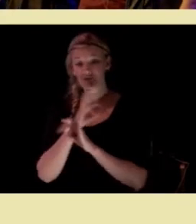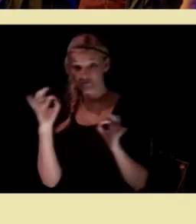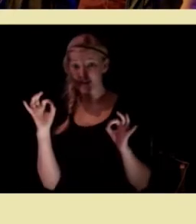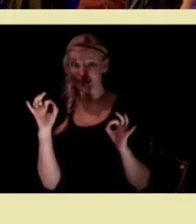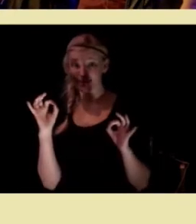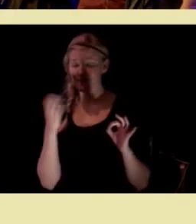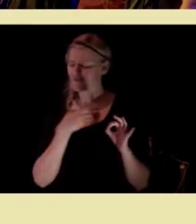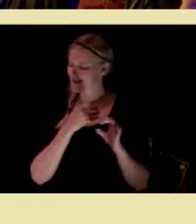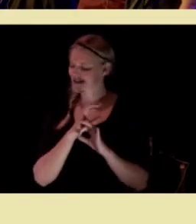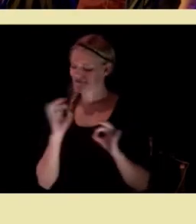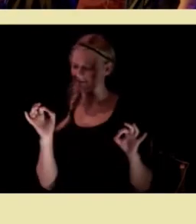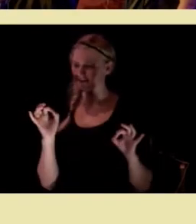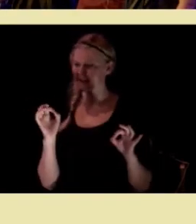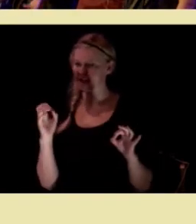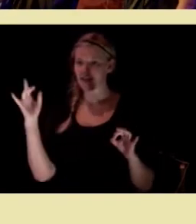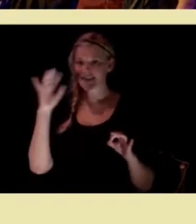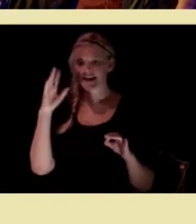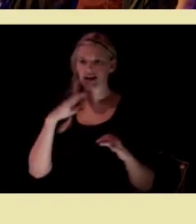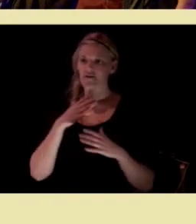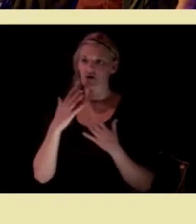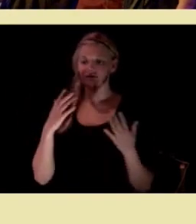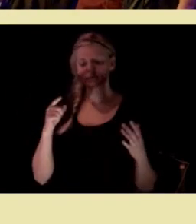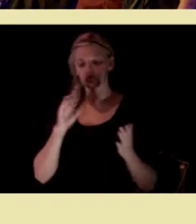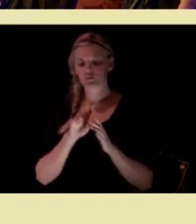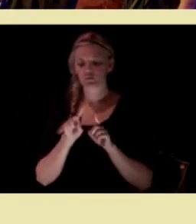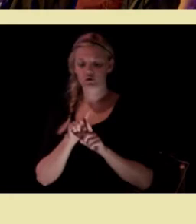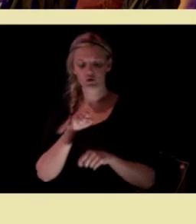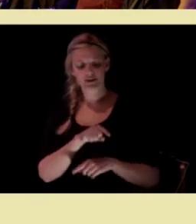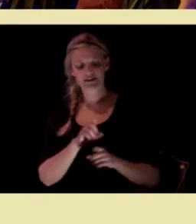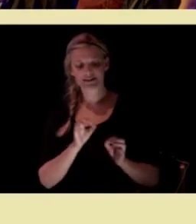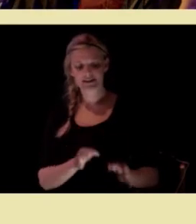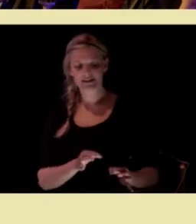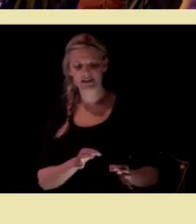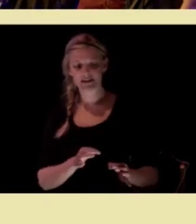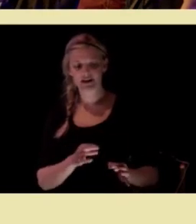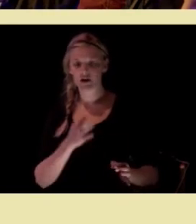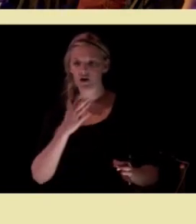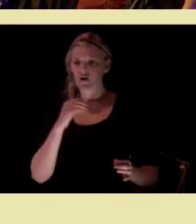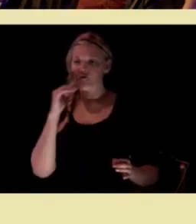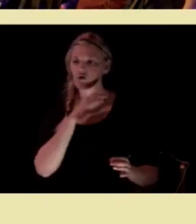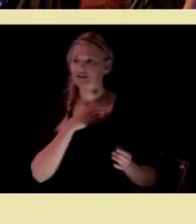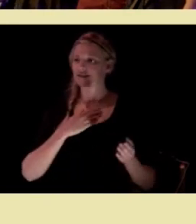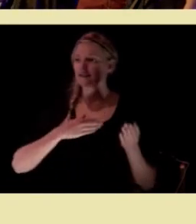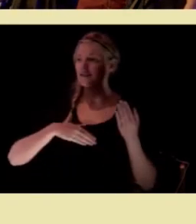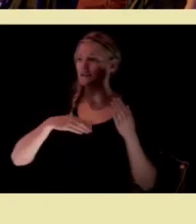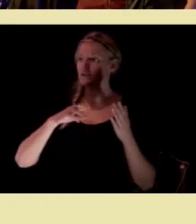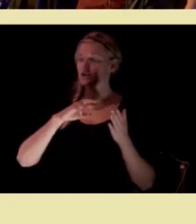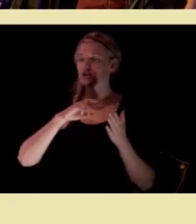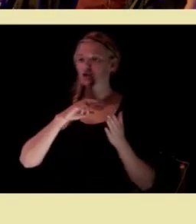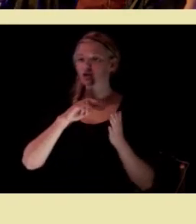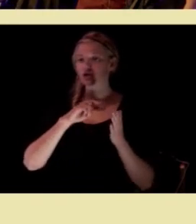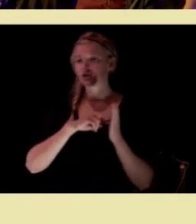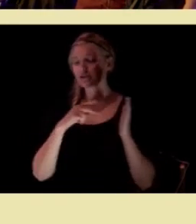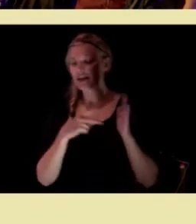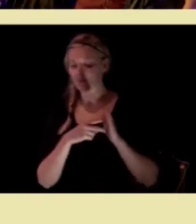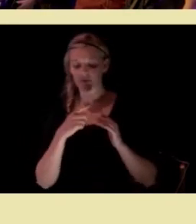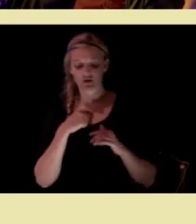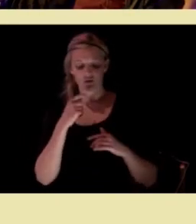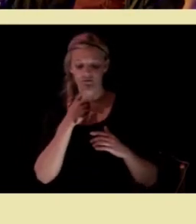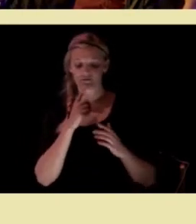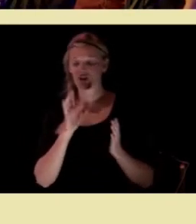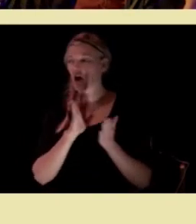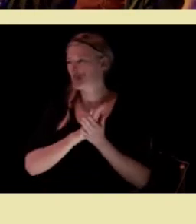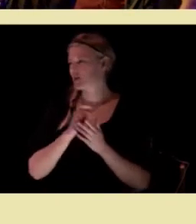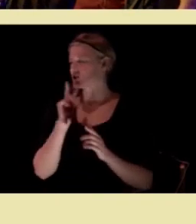veldig fint. For når jeg tenker ofte på sånne ting, da mister det ta med seg folk I systemene, så blir det veldig sånn, ok, vi bare tar dere med bare for å vise